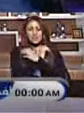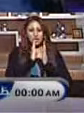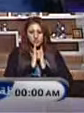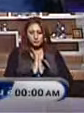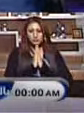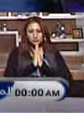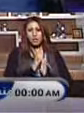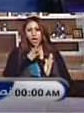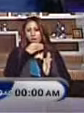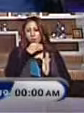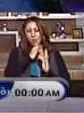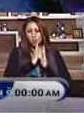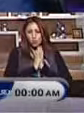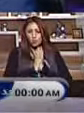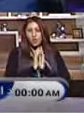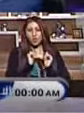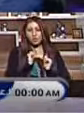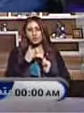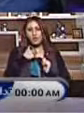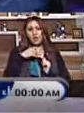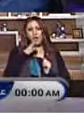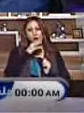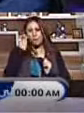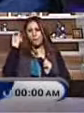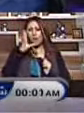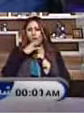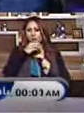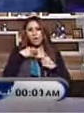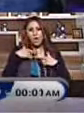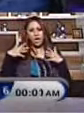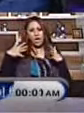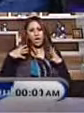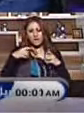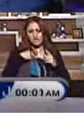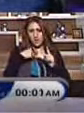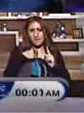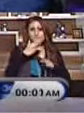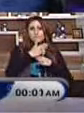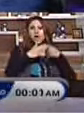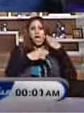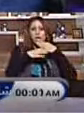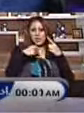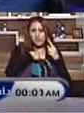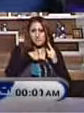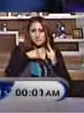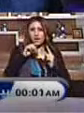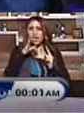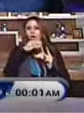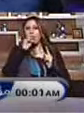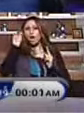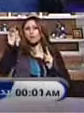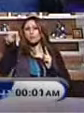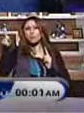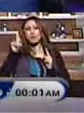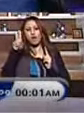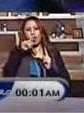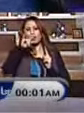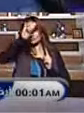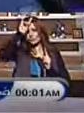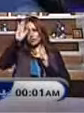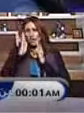ولكن يعني يا ابتي اني اخاف ان ا ان تكون للشيطان ولي يا ابتي يا